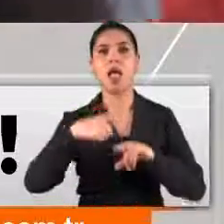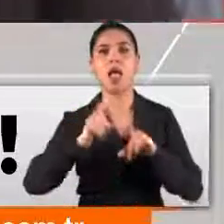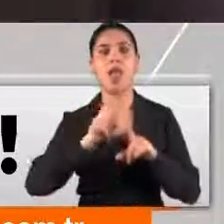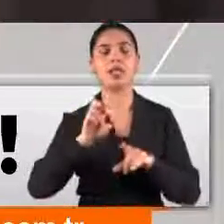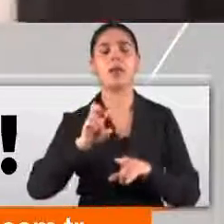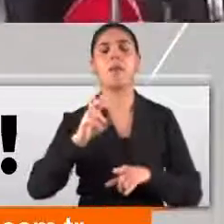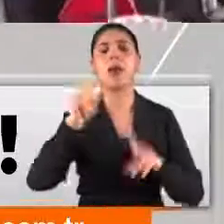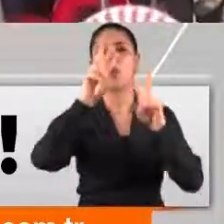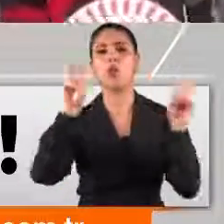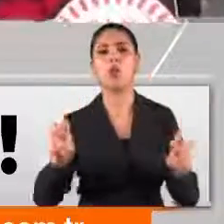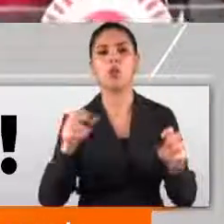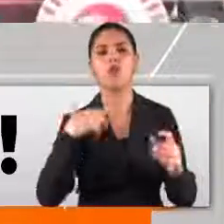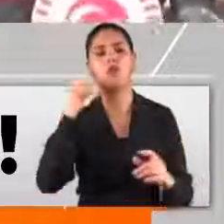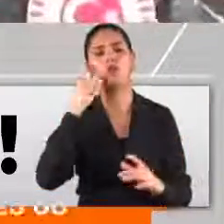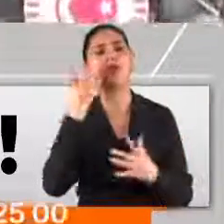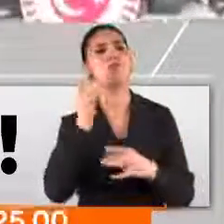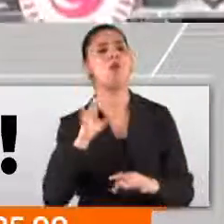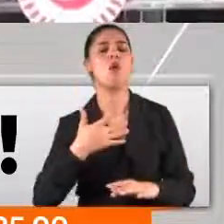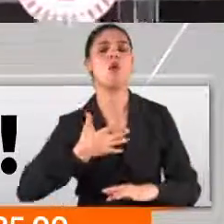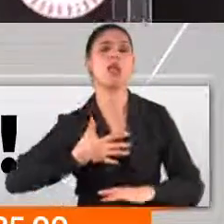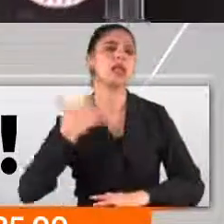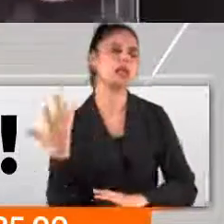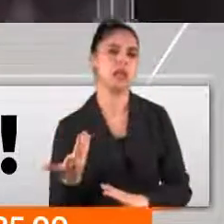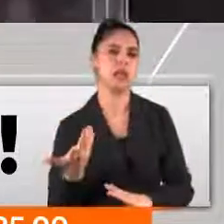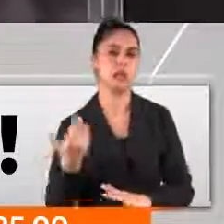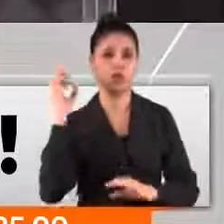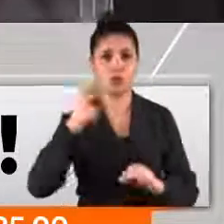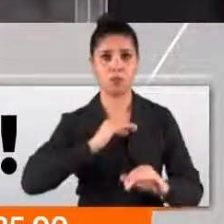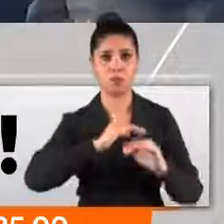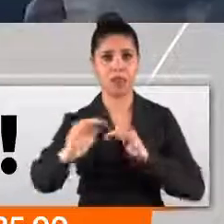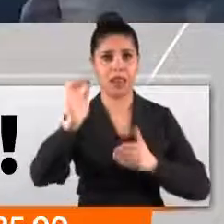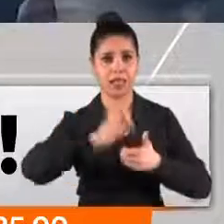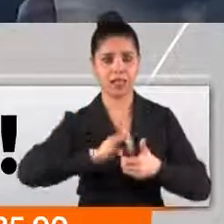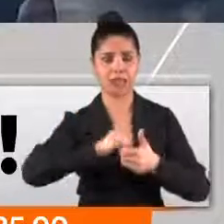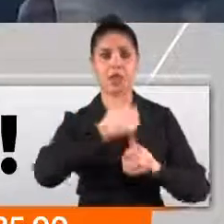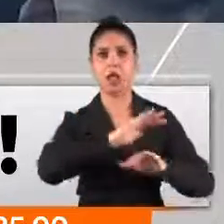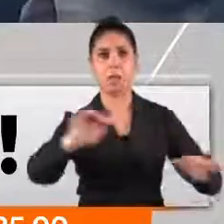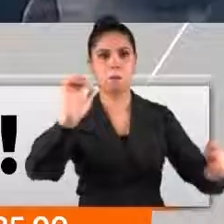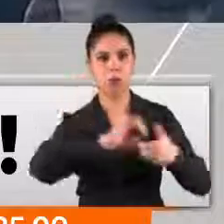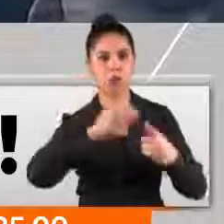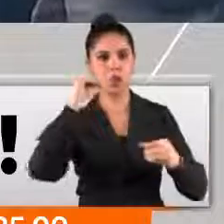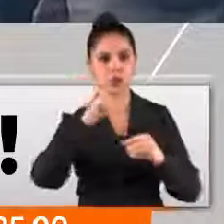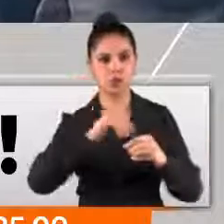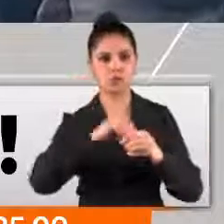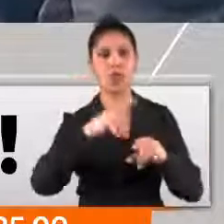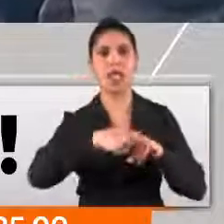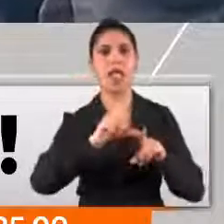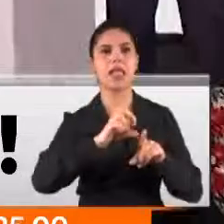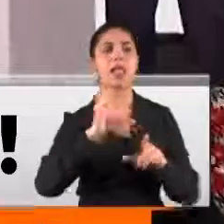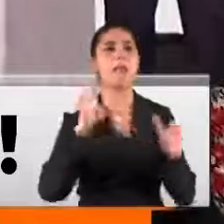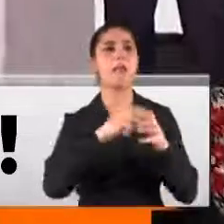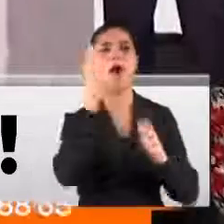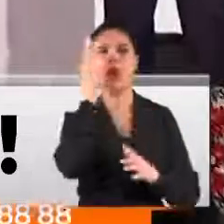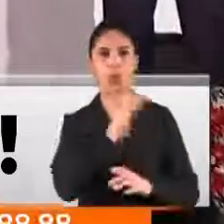bizim baştan bu yana görüşlerimiz bu konuda nettir. Şu anda Millet İttifakı'nda ve Altılı Masa'da bu parti yer